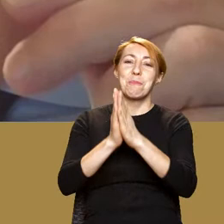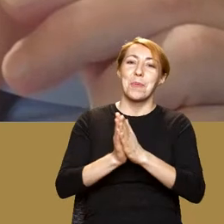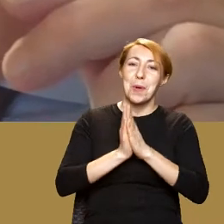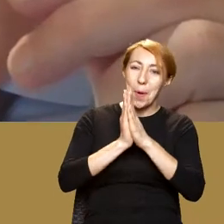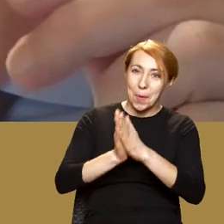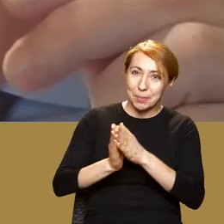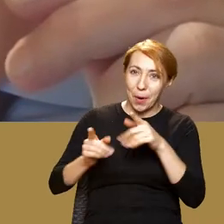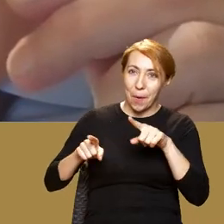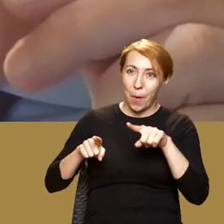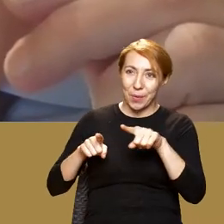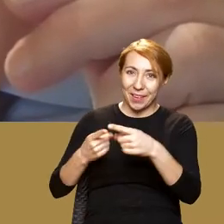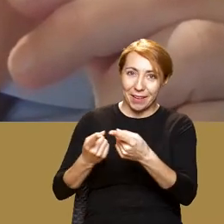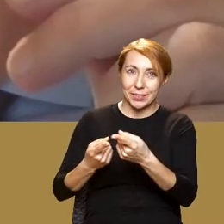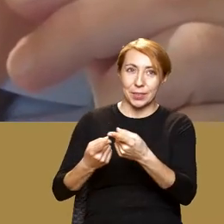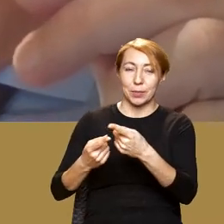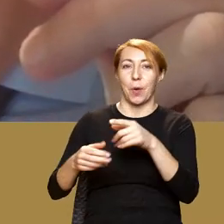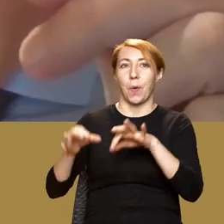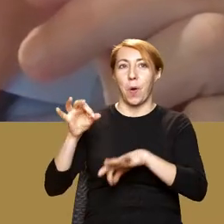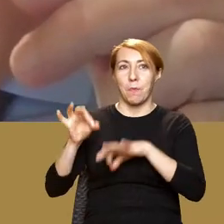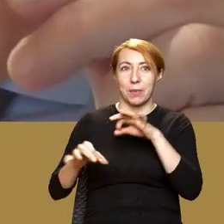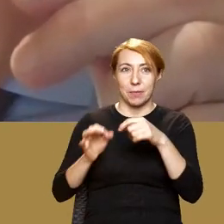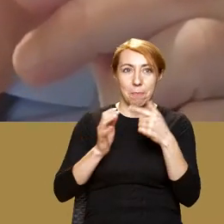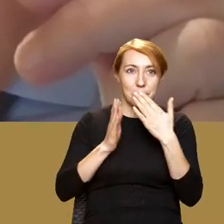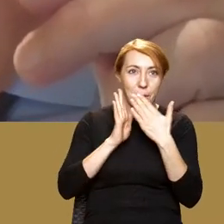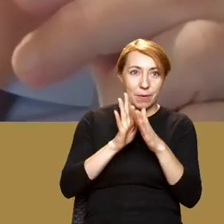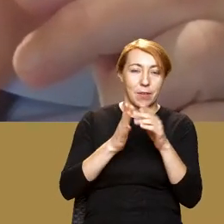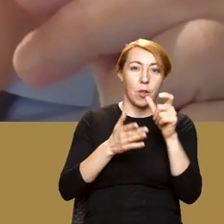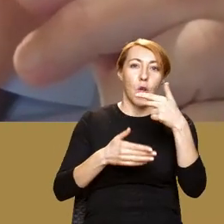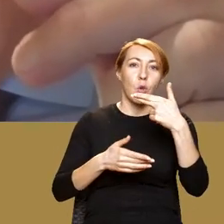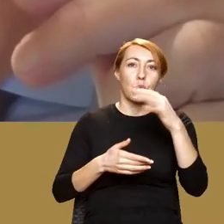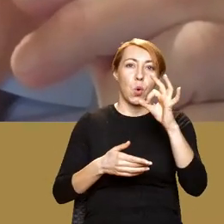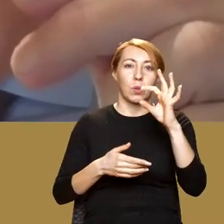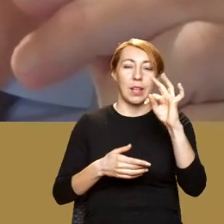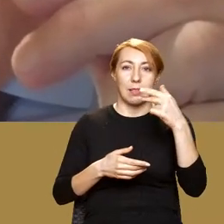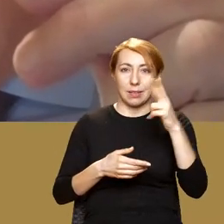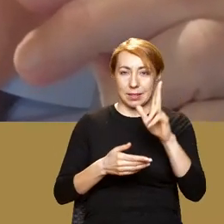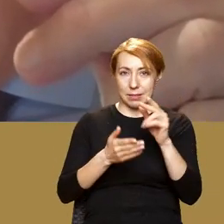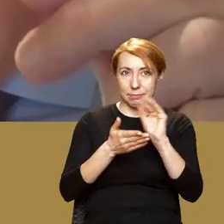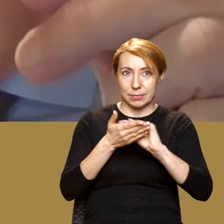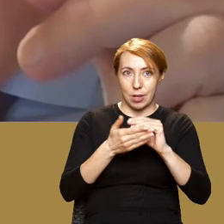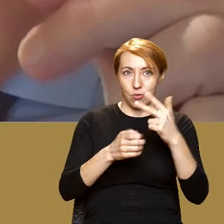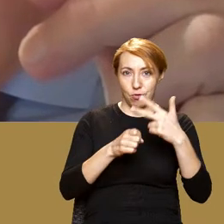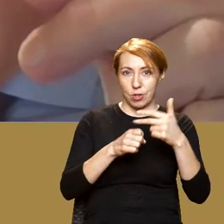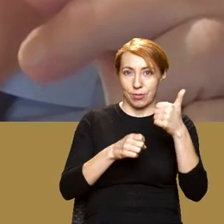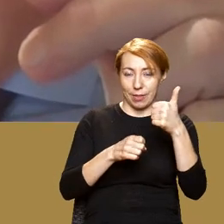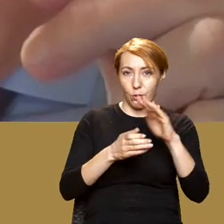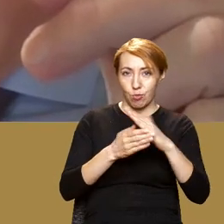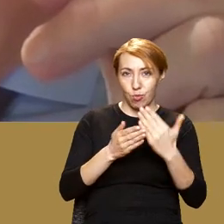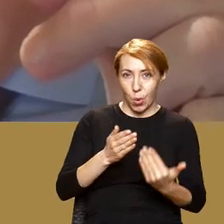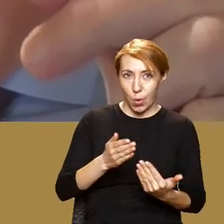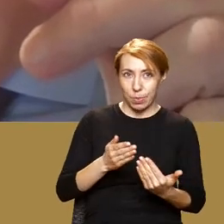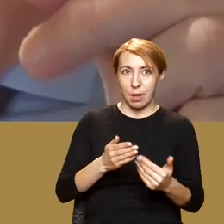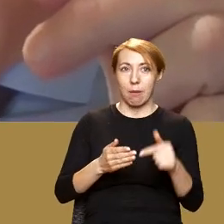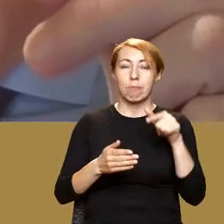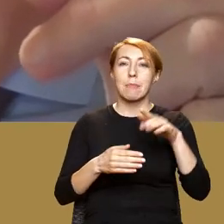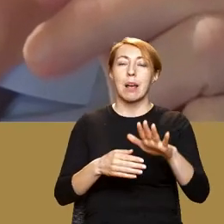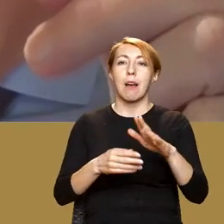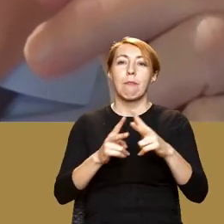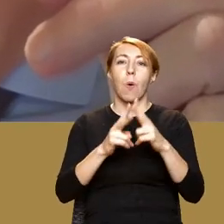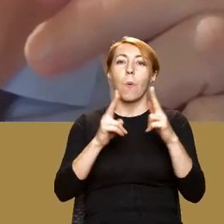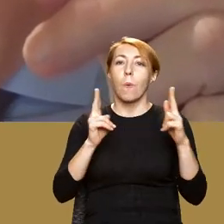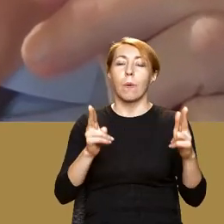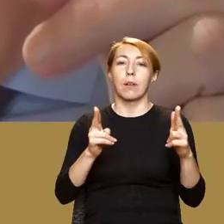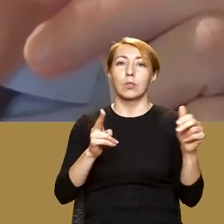organizatorów imprezy pokażę wam notatnik Bronisława. Ma on 31 stronę i obejmuje wydarzenia z